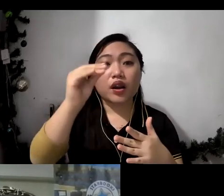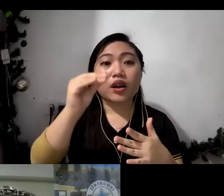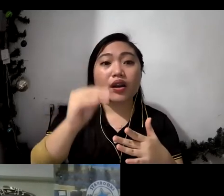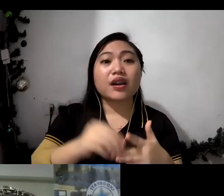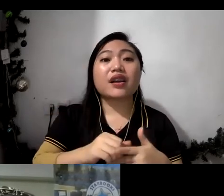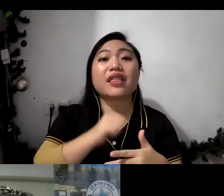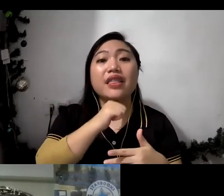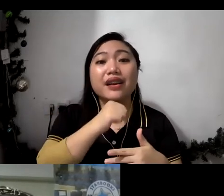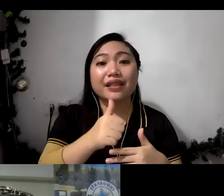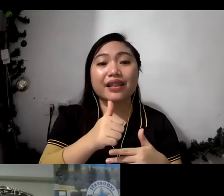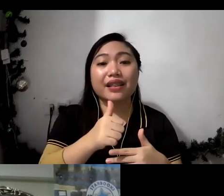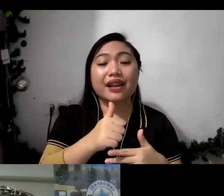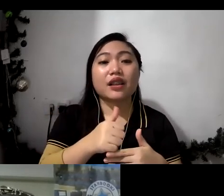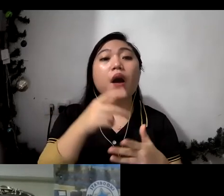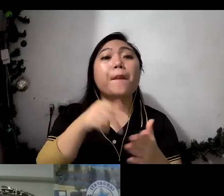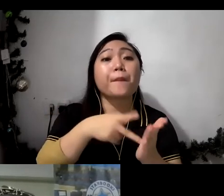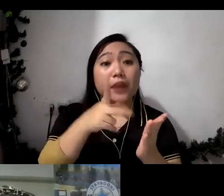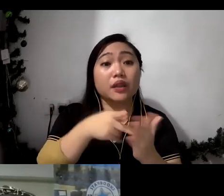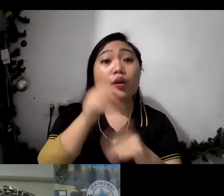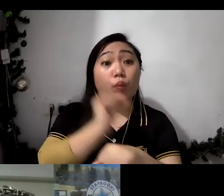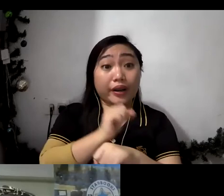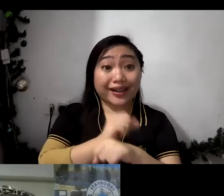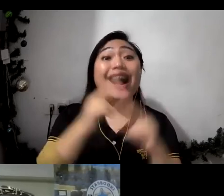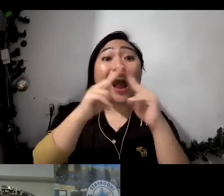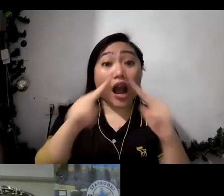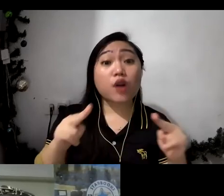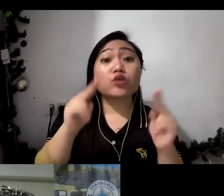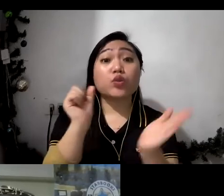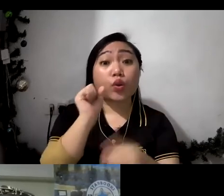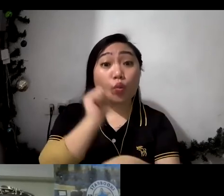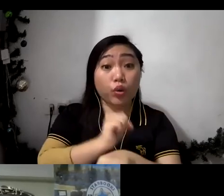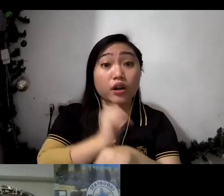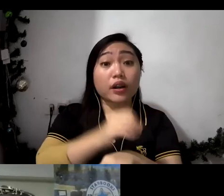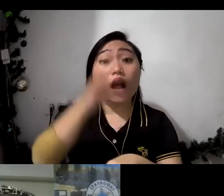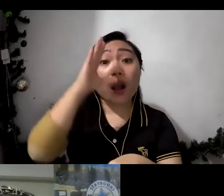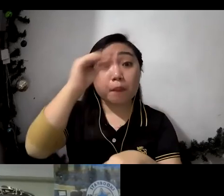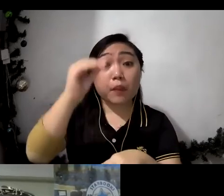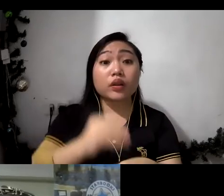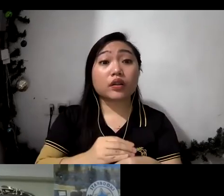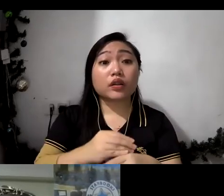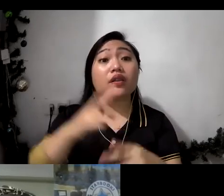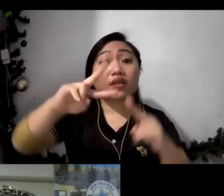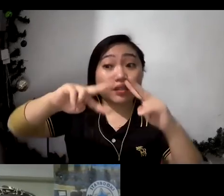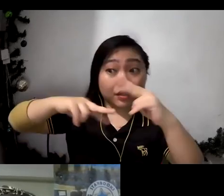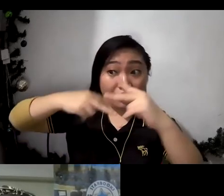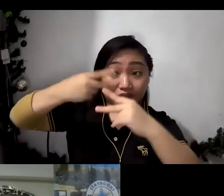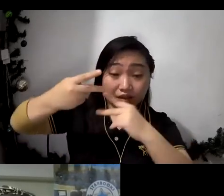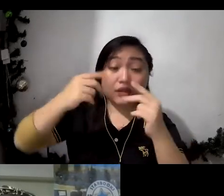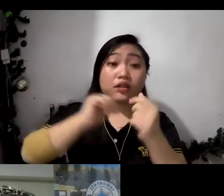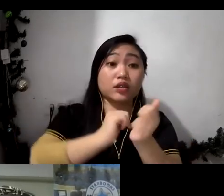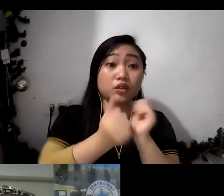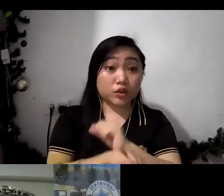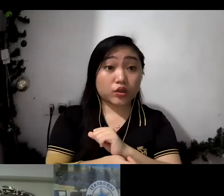care work, no? Ibig sabihin yung trabahong pambahay na ano, siya ang ginagawa para ikaw naman ay nakakapasok sa trabaho. So